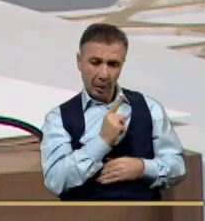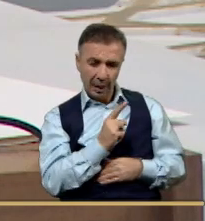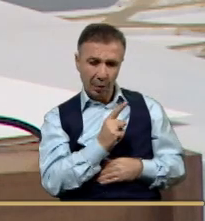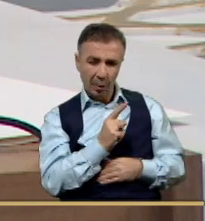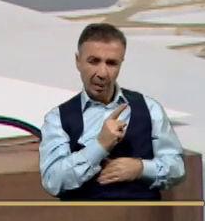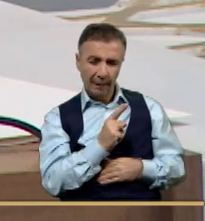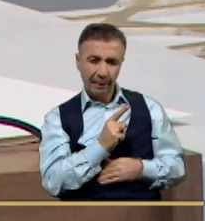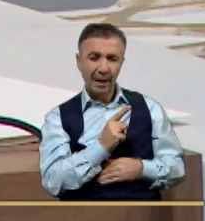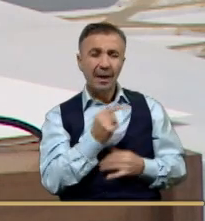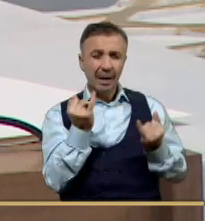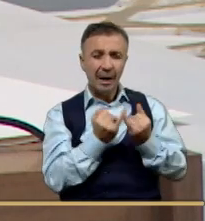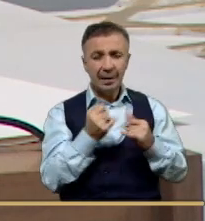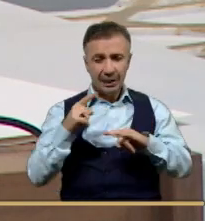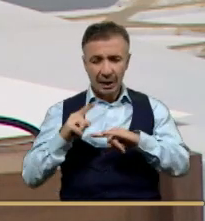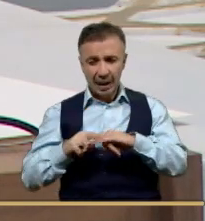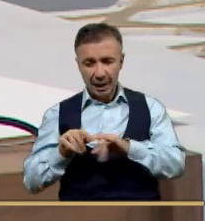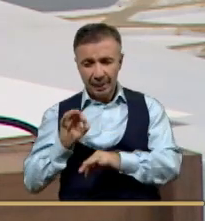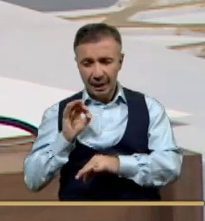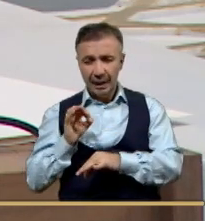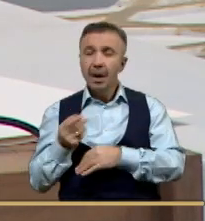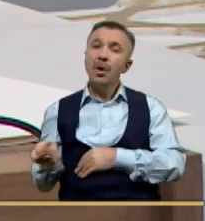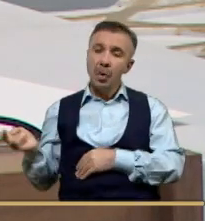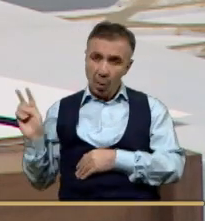kardeşini öldürdü ve